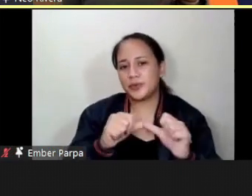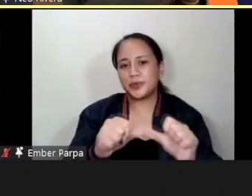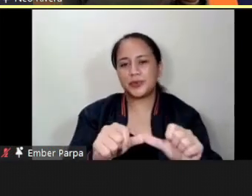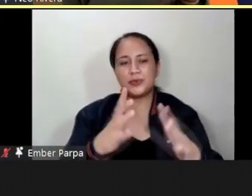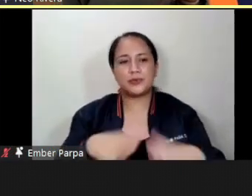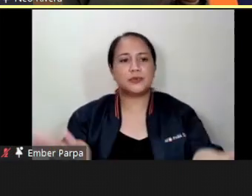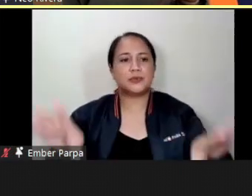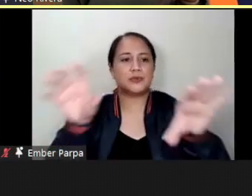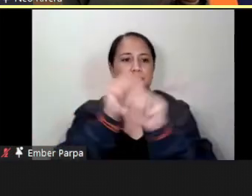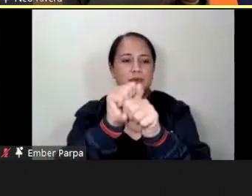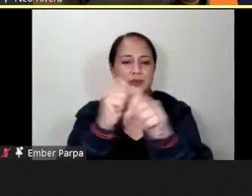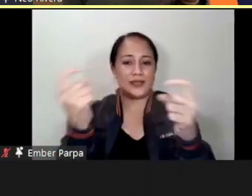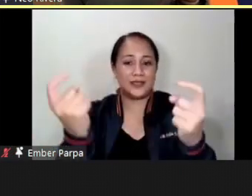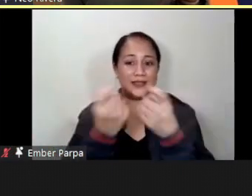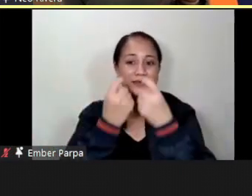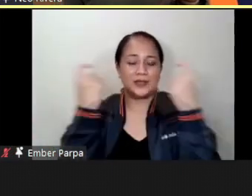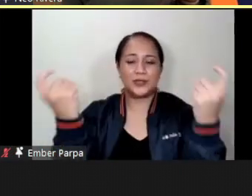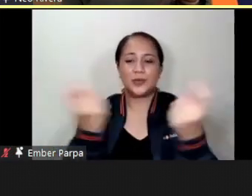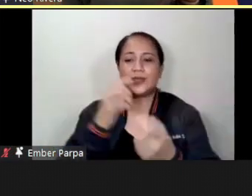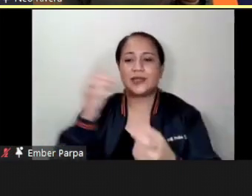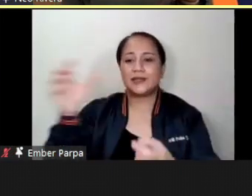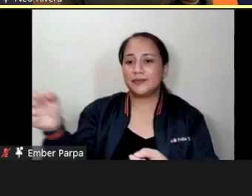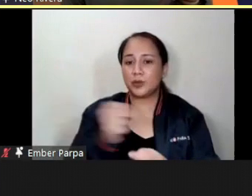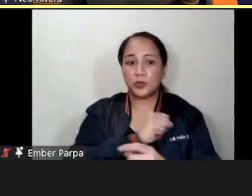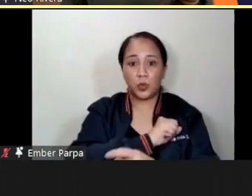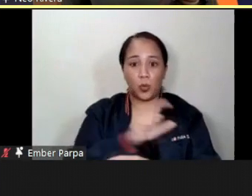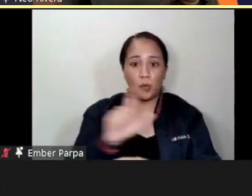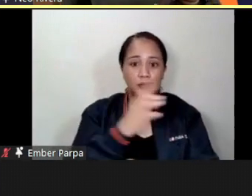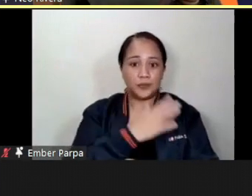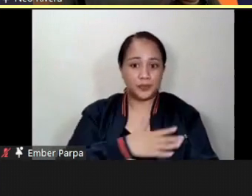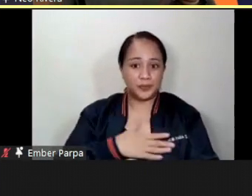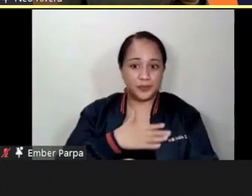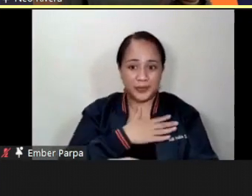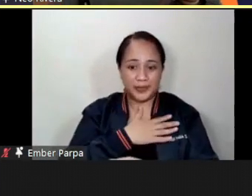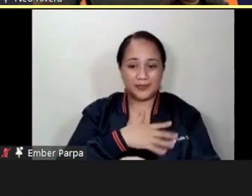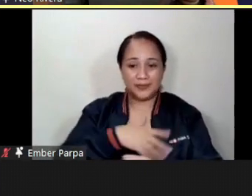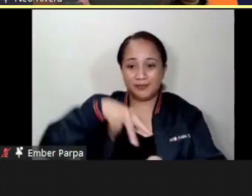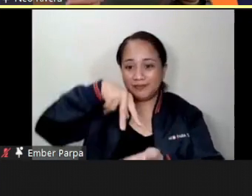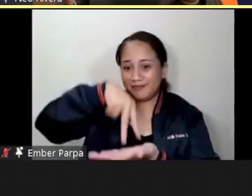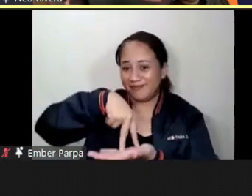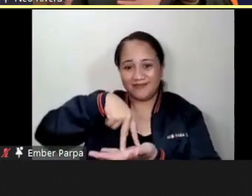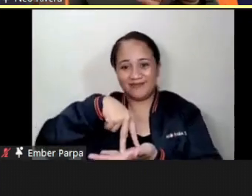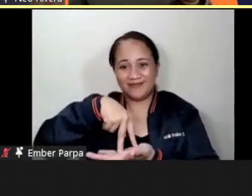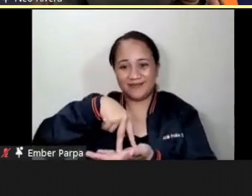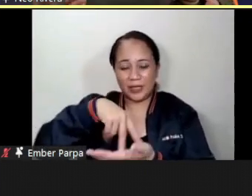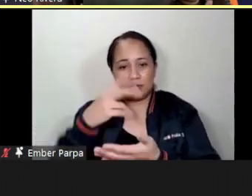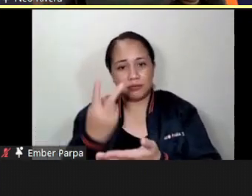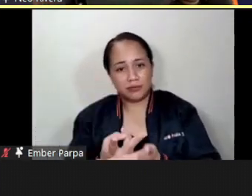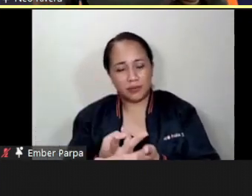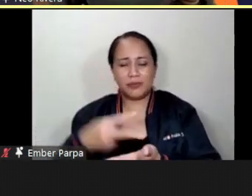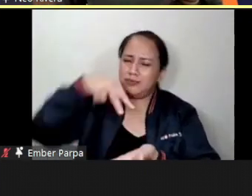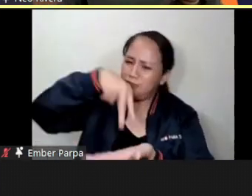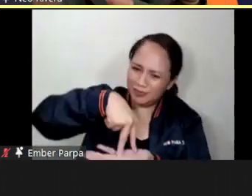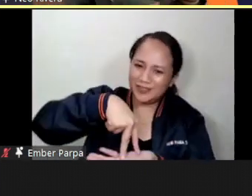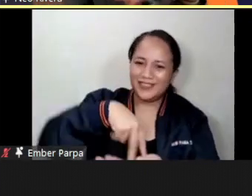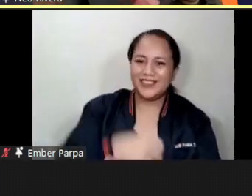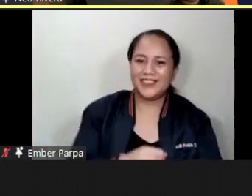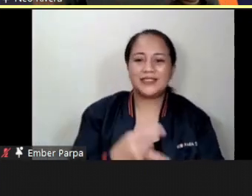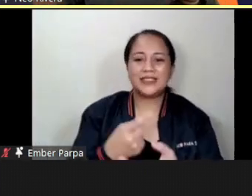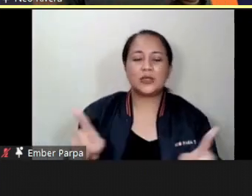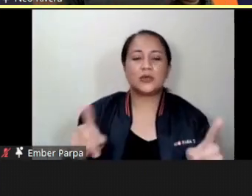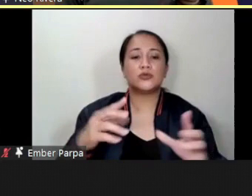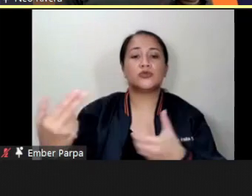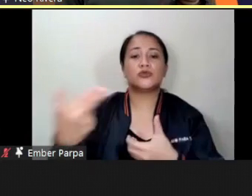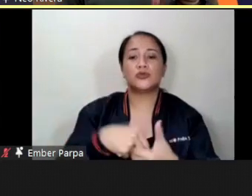closing ceremonies, we are inviting everyone to get up on your feet or nakahiga kayo, bumangon muna kayo, and